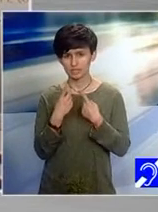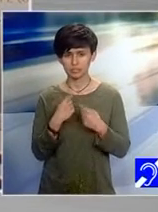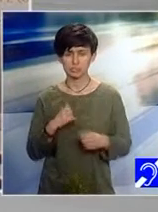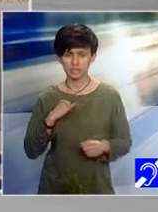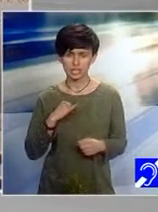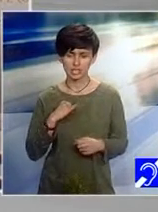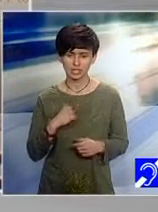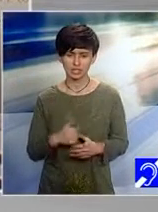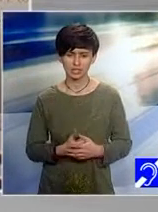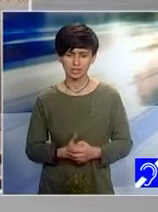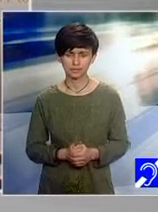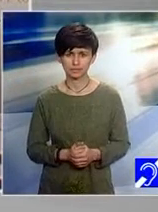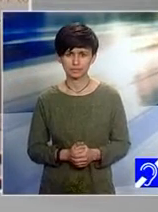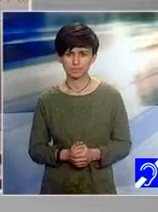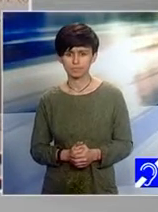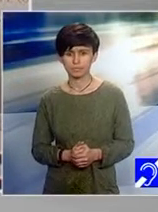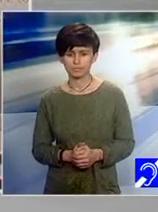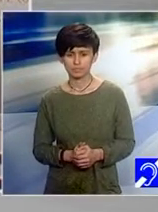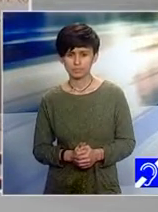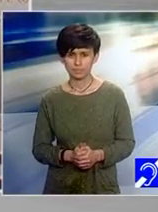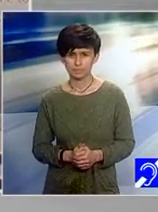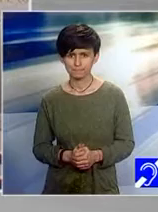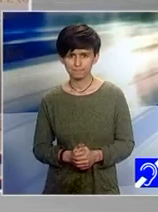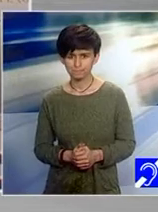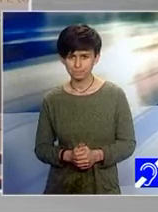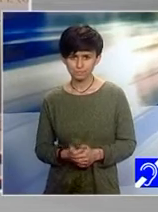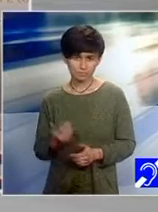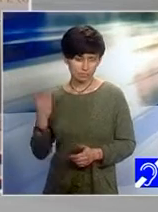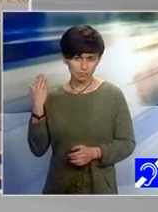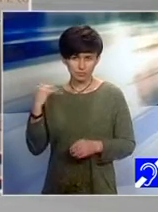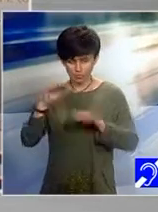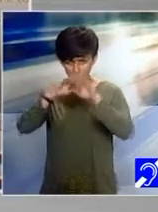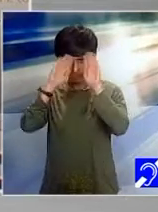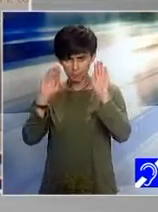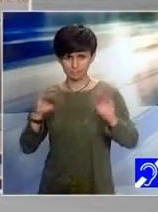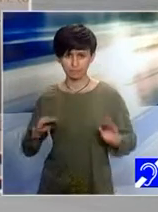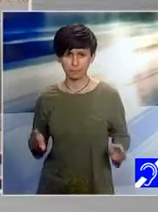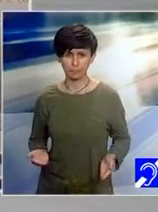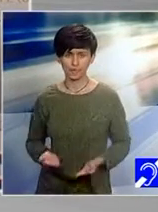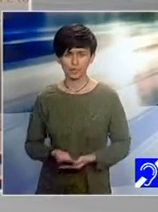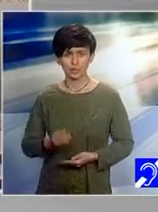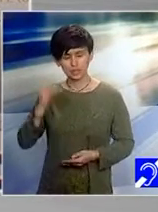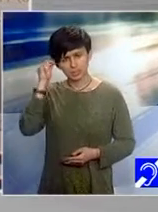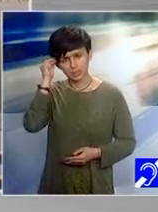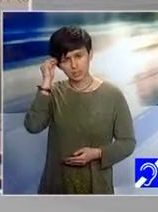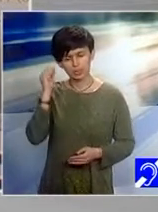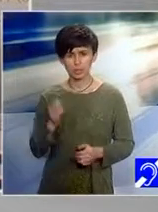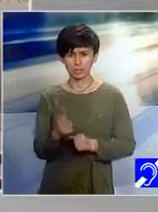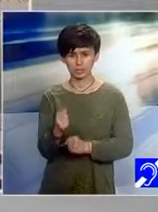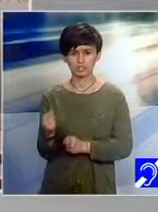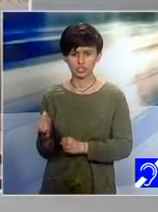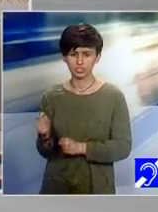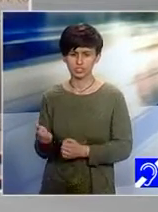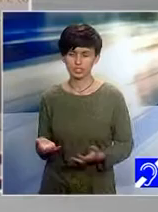interesante, la Tsitsernakabert. Tsitsernakabertul este renumitul monument in memoriam genocid, care este